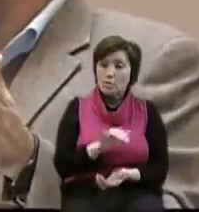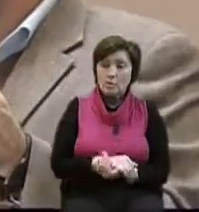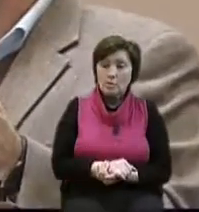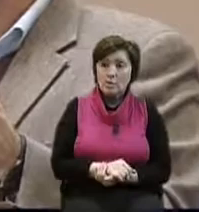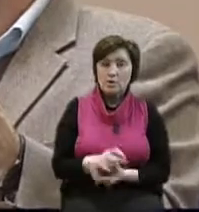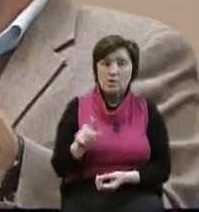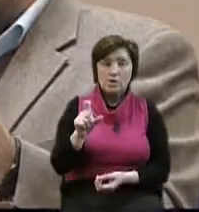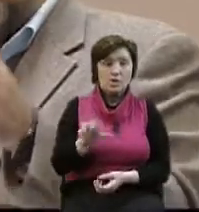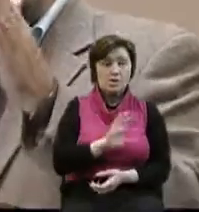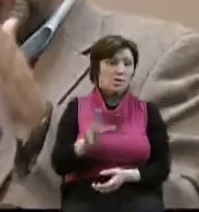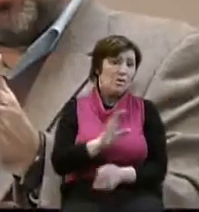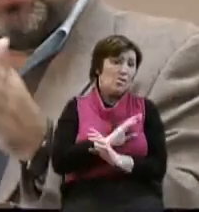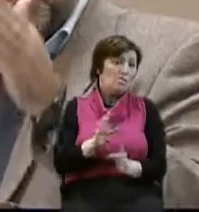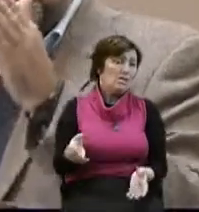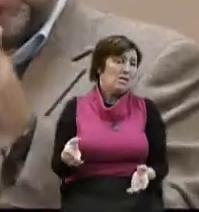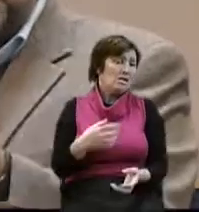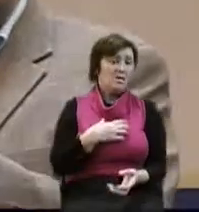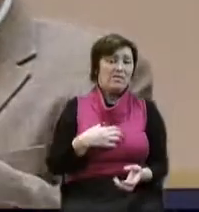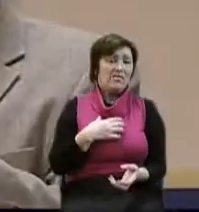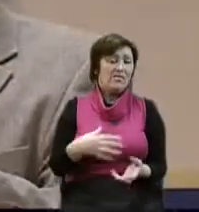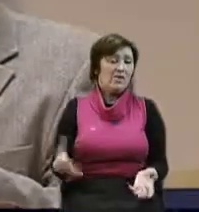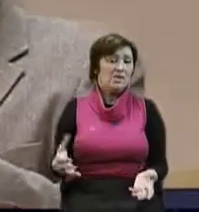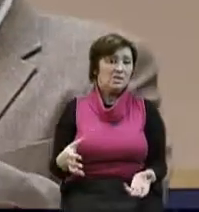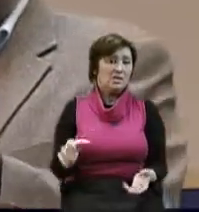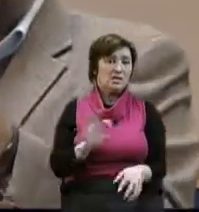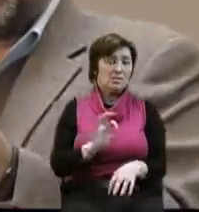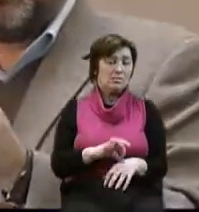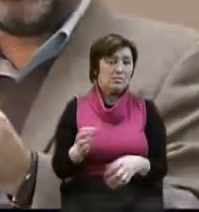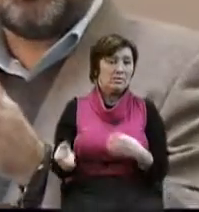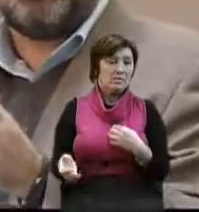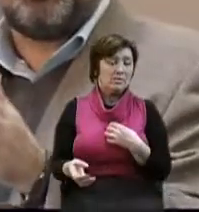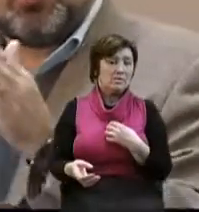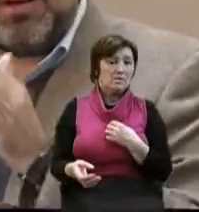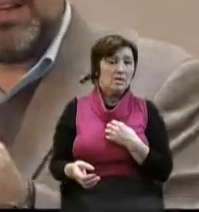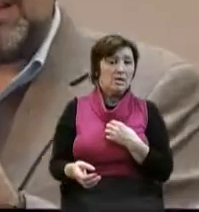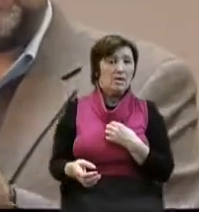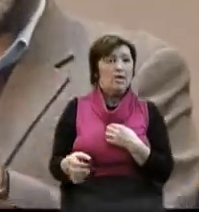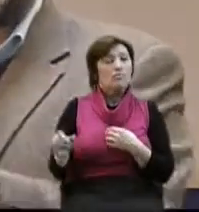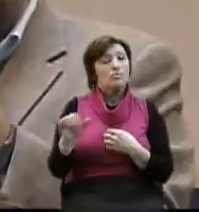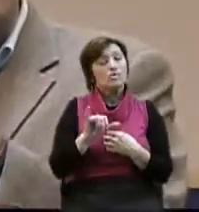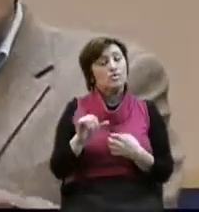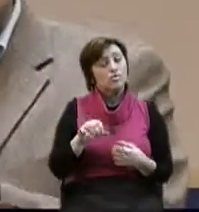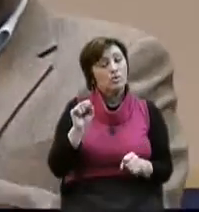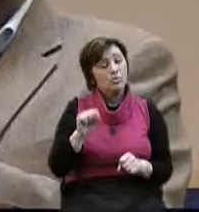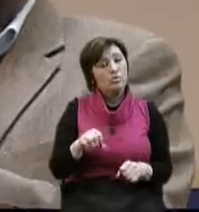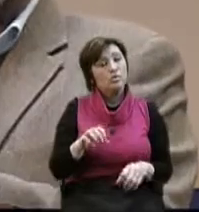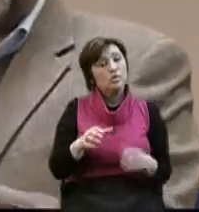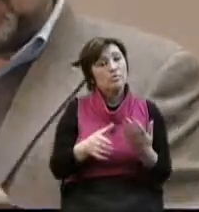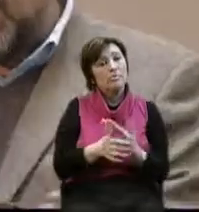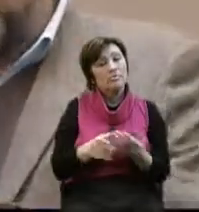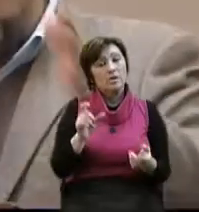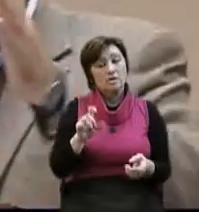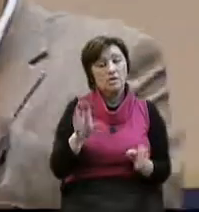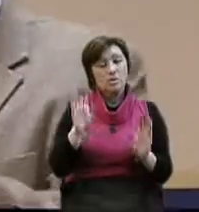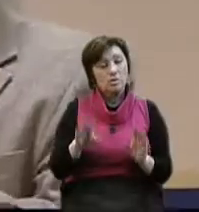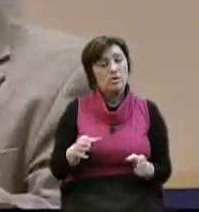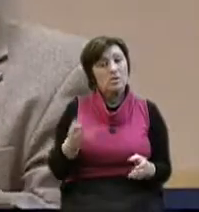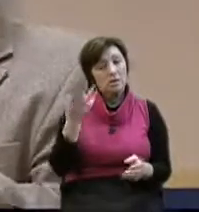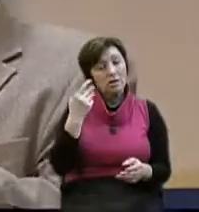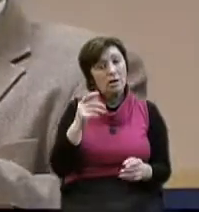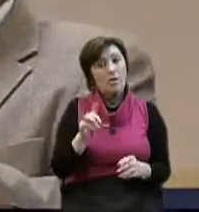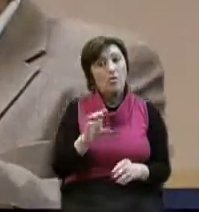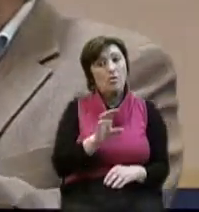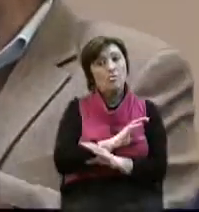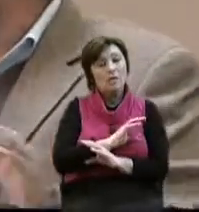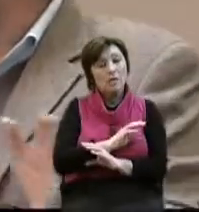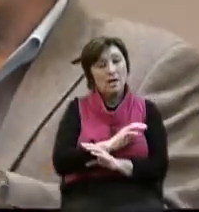не умирает. А в субботу, по их правилам, можно было помогать человеку только тогда, когда он умирает. Но когда он болен и